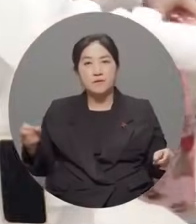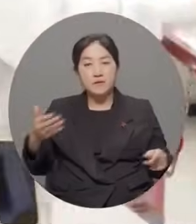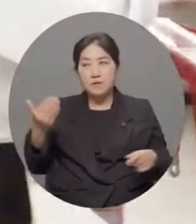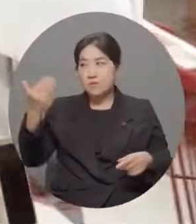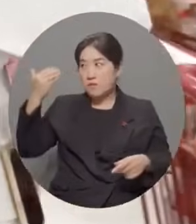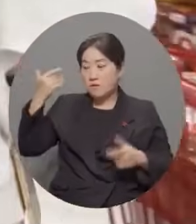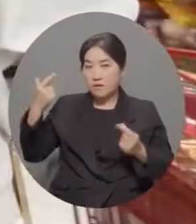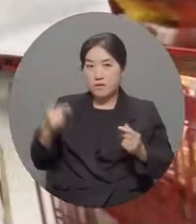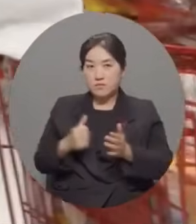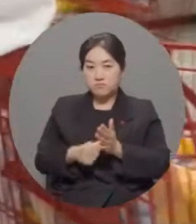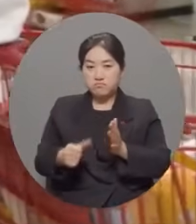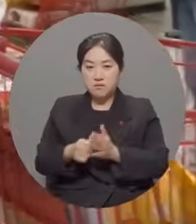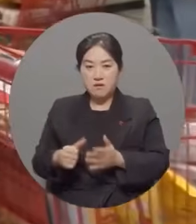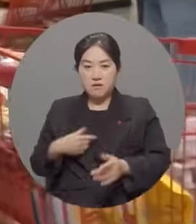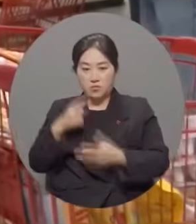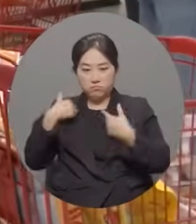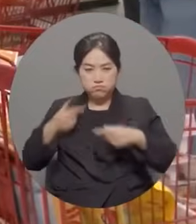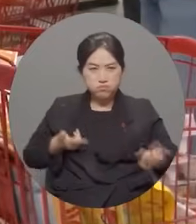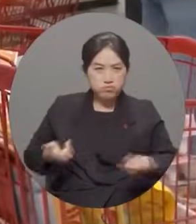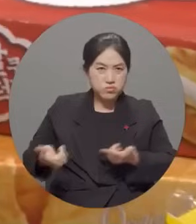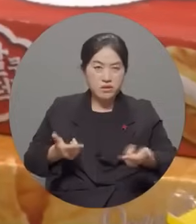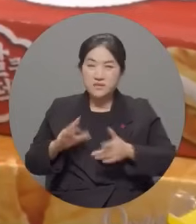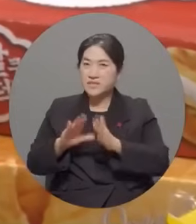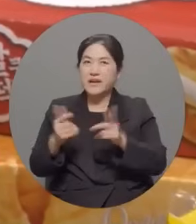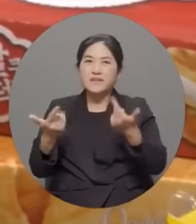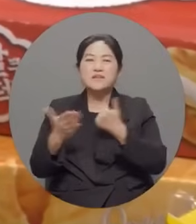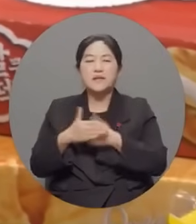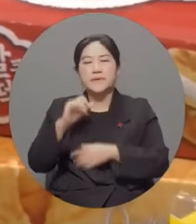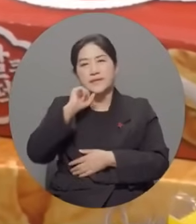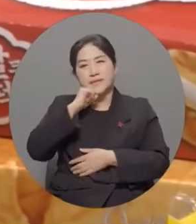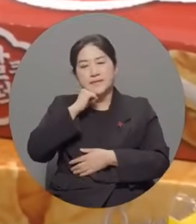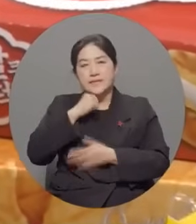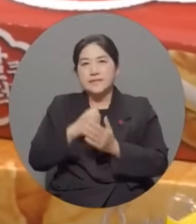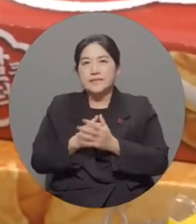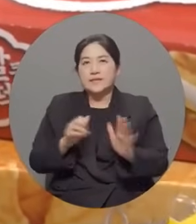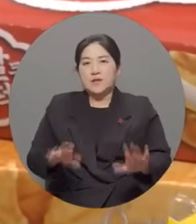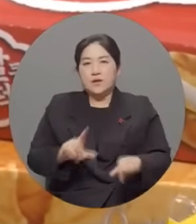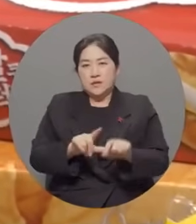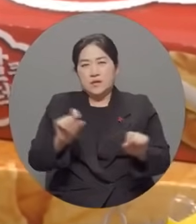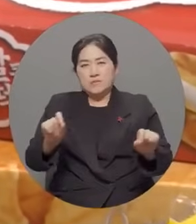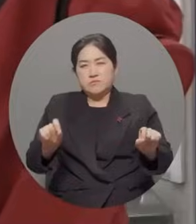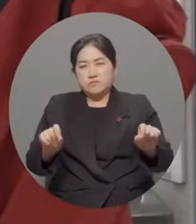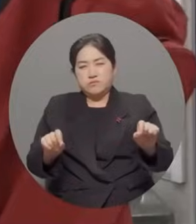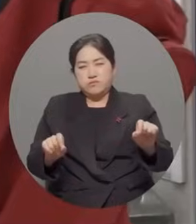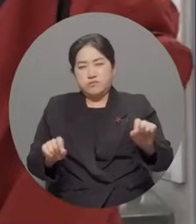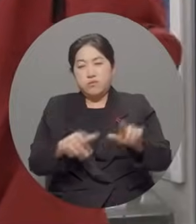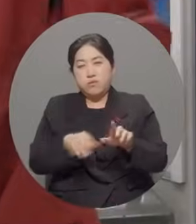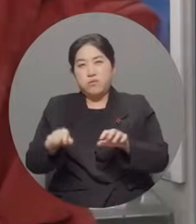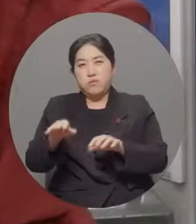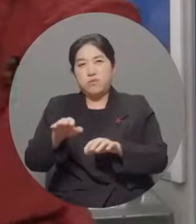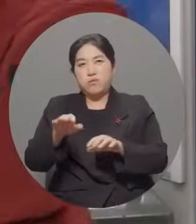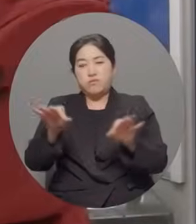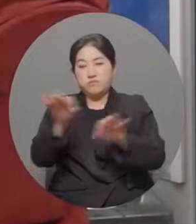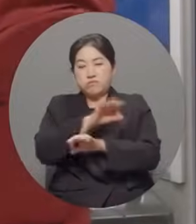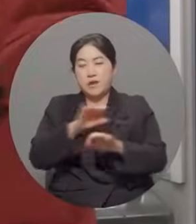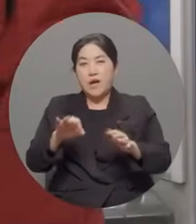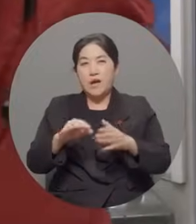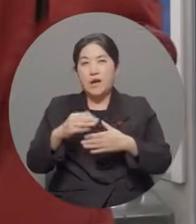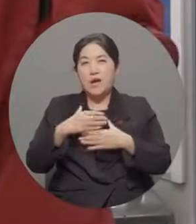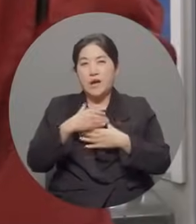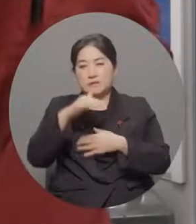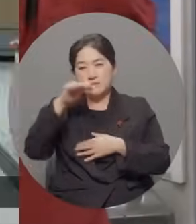과거와 같이 물가를 통제하는 시대는 아니기 때문에 어려움이 있고 시간이 걸릴 것이라고 예측했습니다. MBC 뉴스